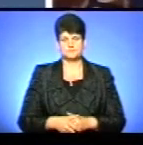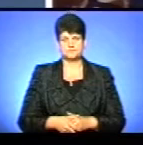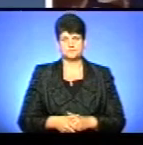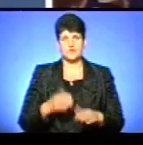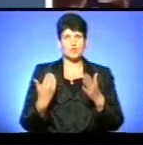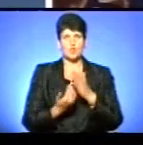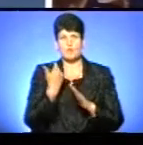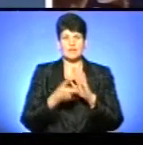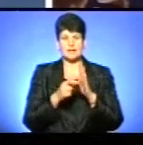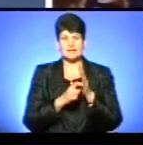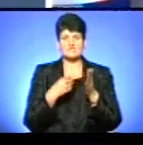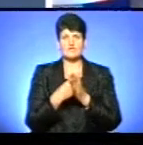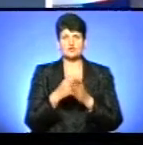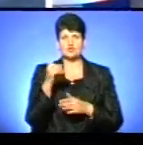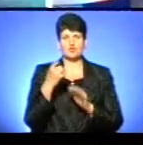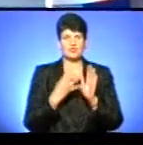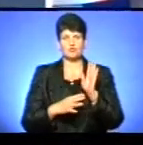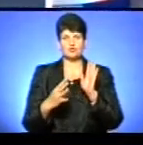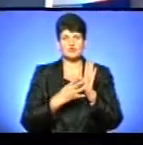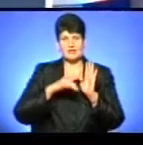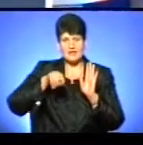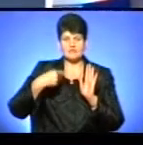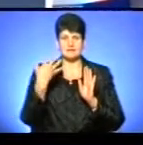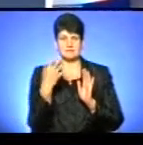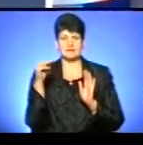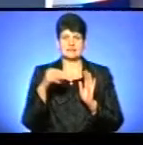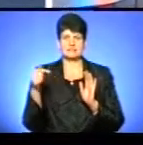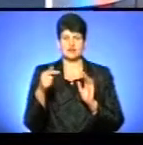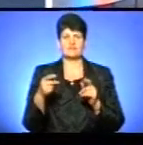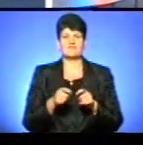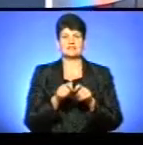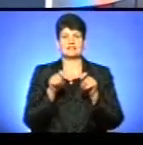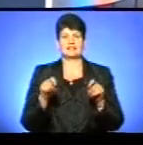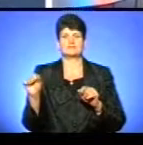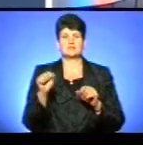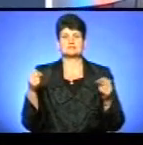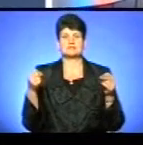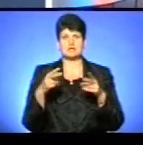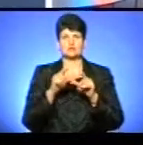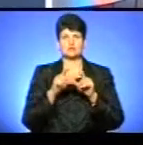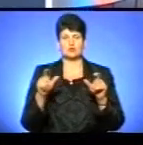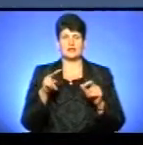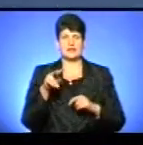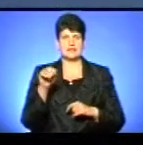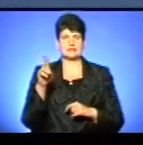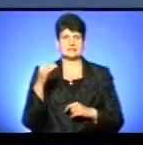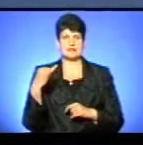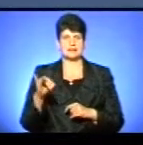Новий клас вартістю 199,5 тисяч гривень відкрили у Теребовлянській спеціалізованій школі-ліцеї.